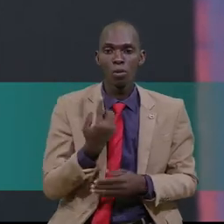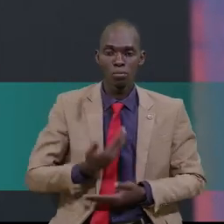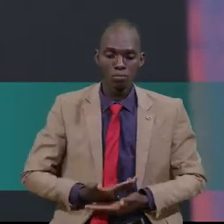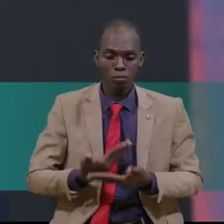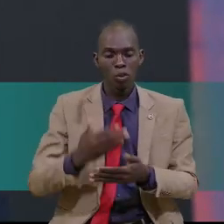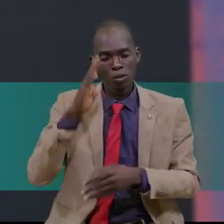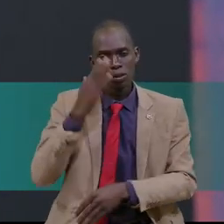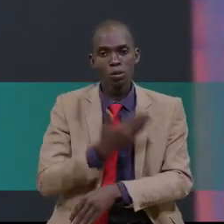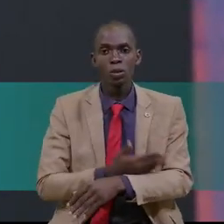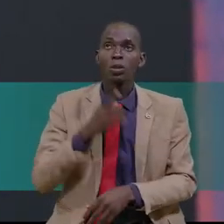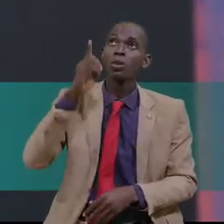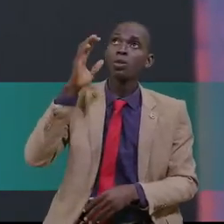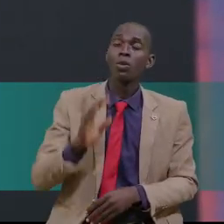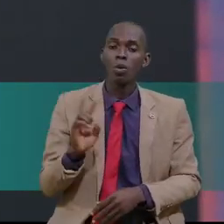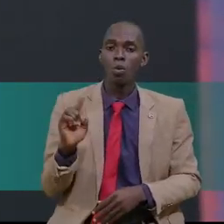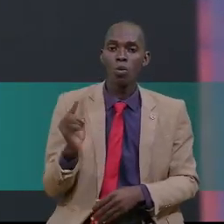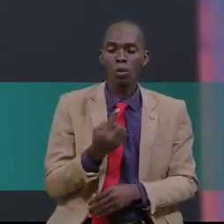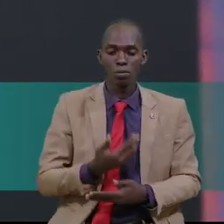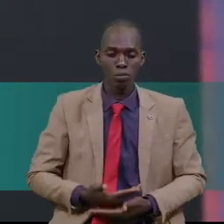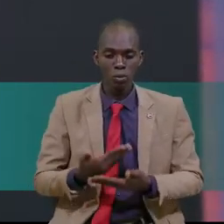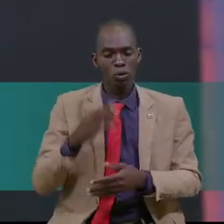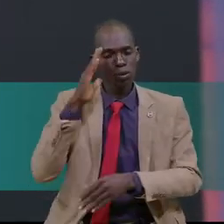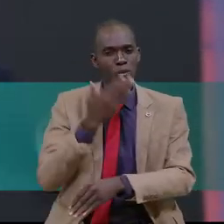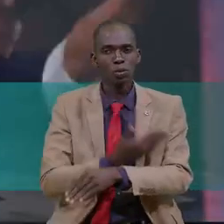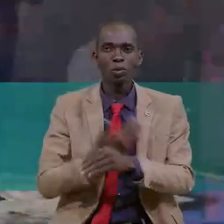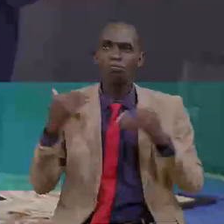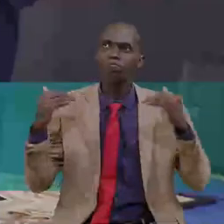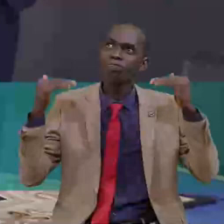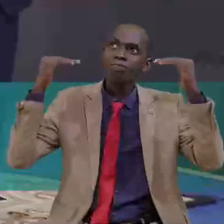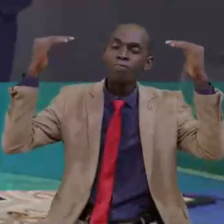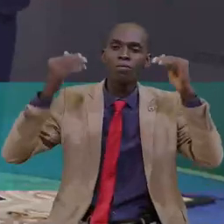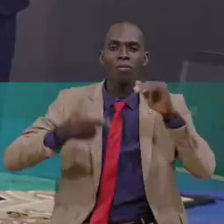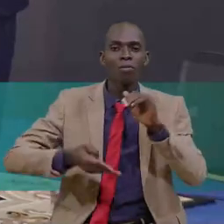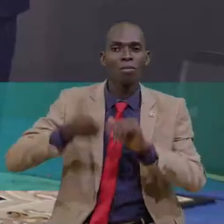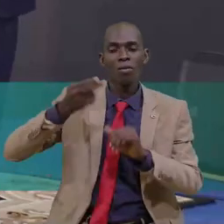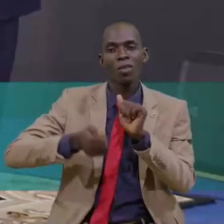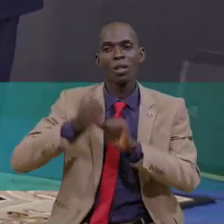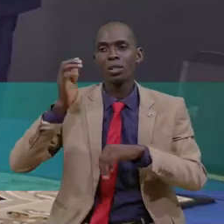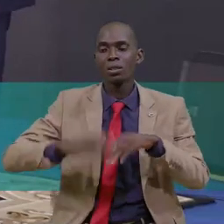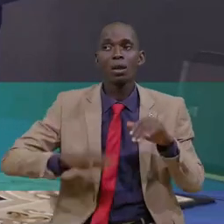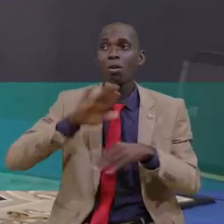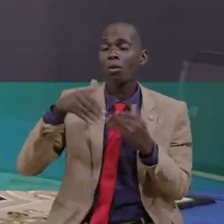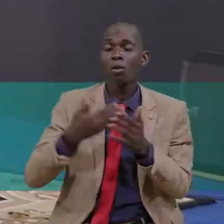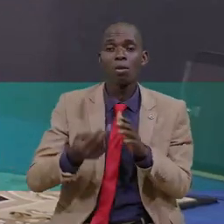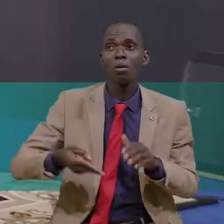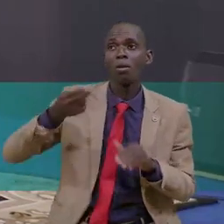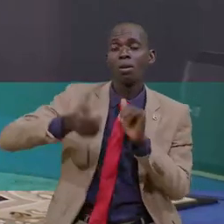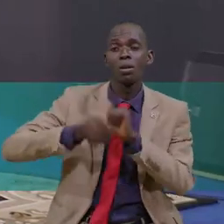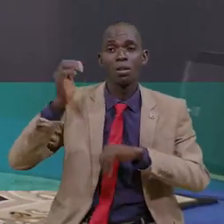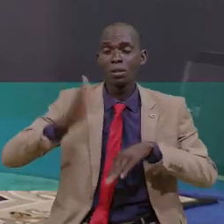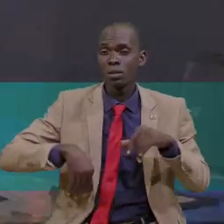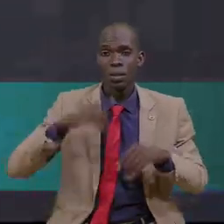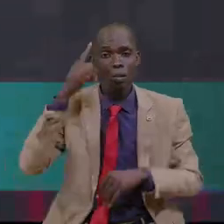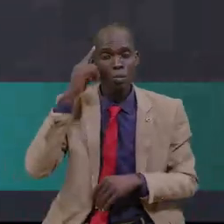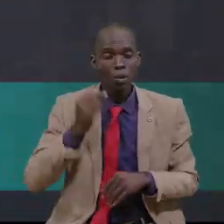Dieu. Le Fils unique de Dieu est suprême, plus élevé que nous, plus élevé que Moïse, plus élevé